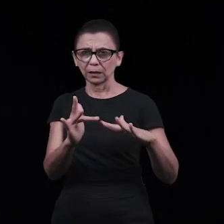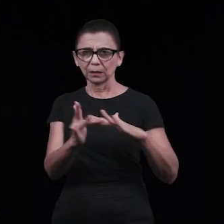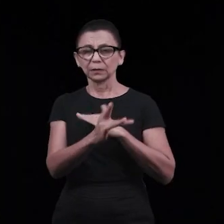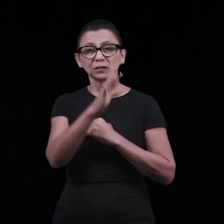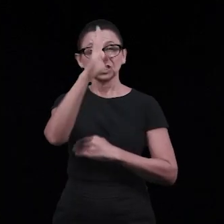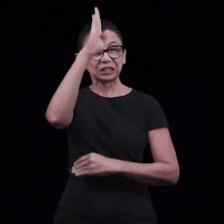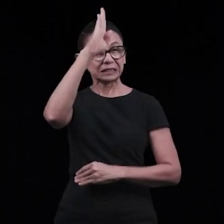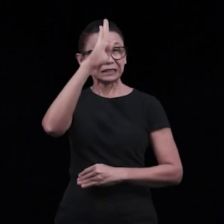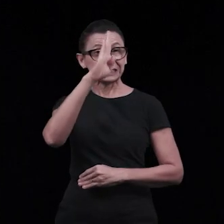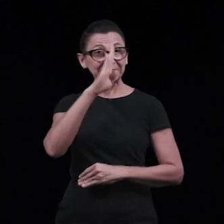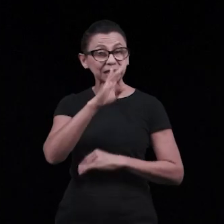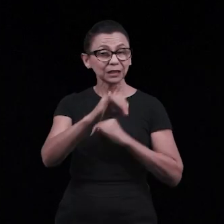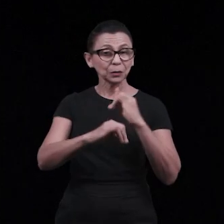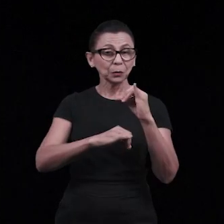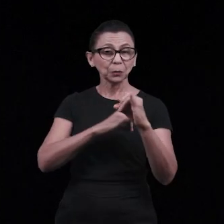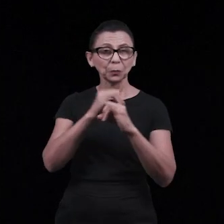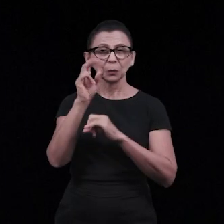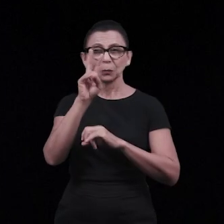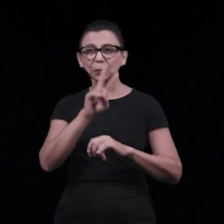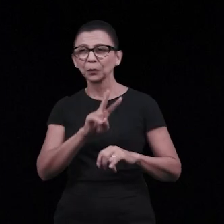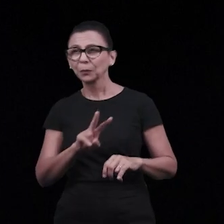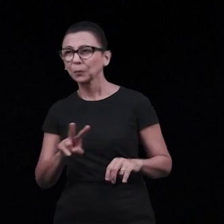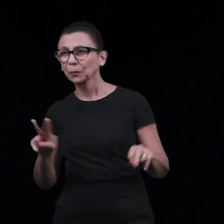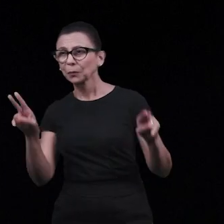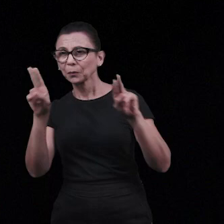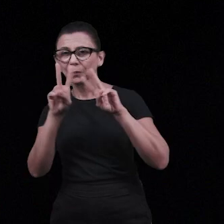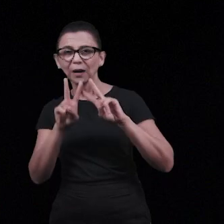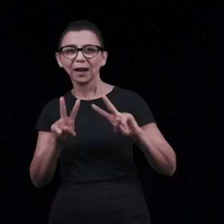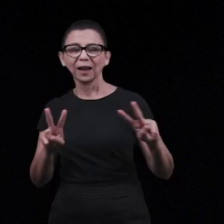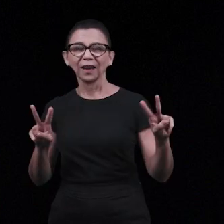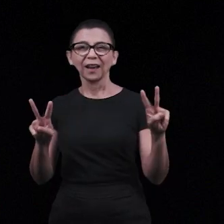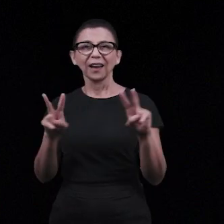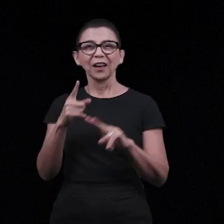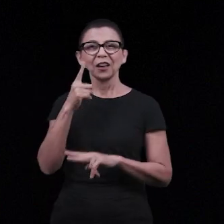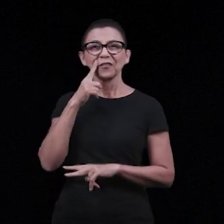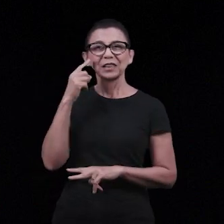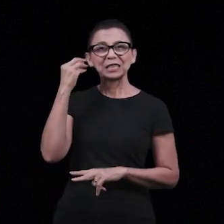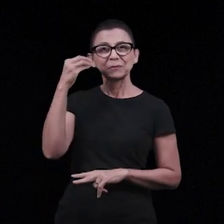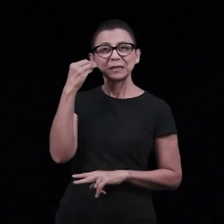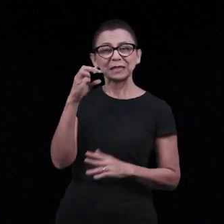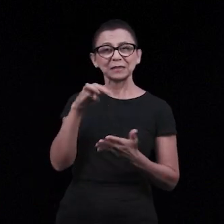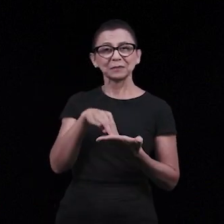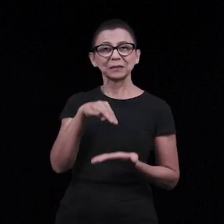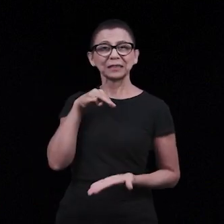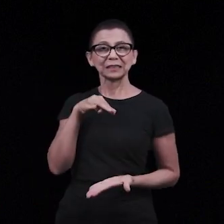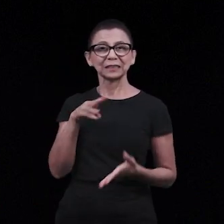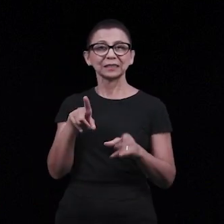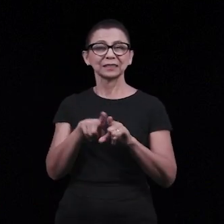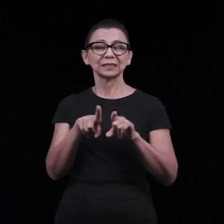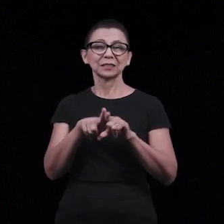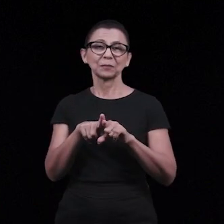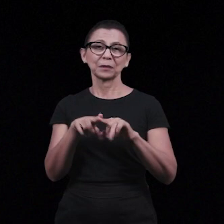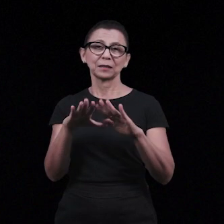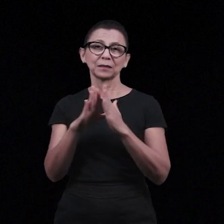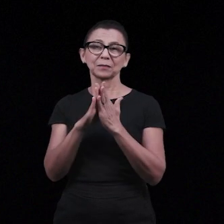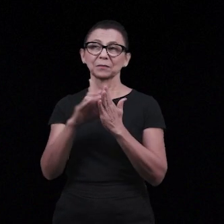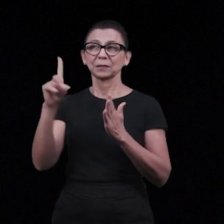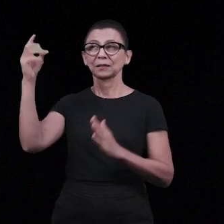gratuitement. Naviguer par eux, connaître davantage sur nos expériences et sur la parole